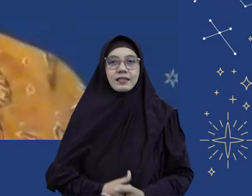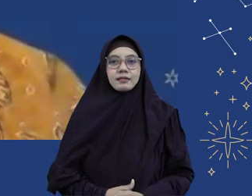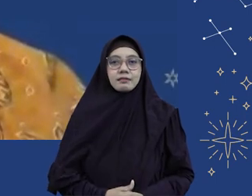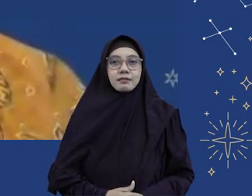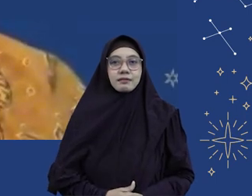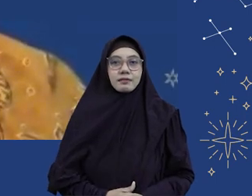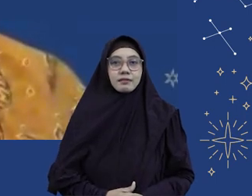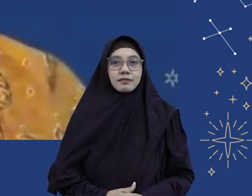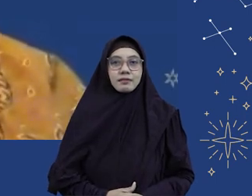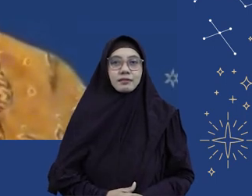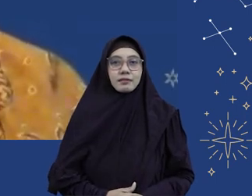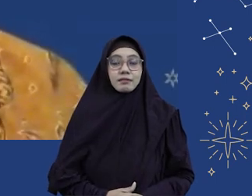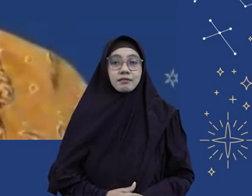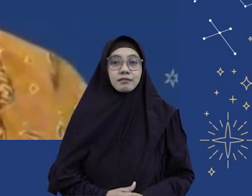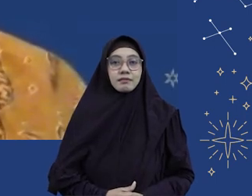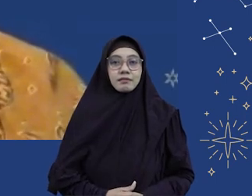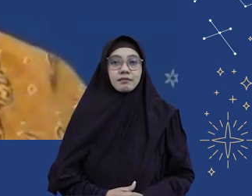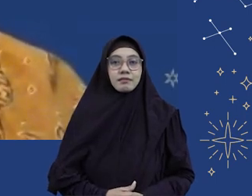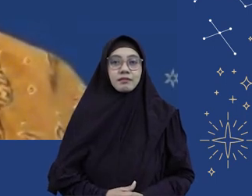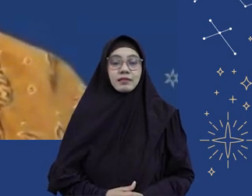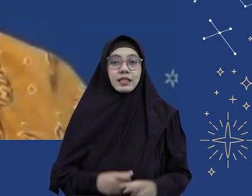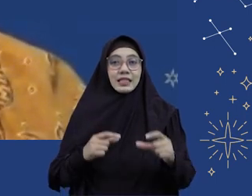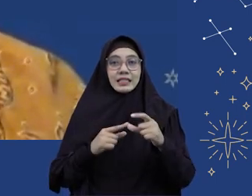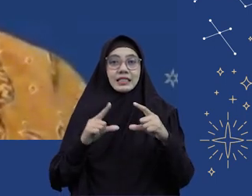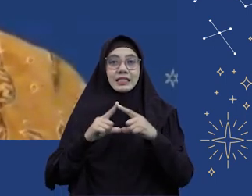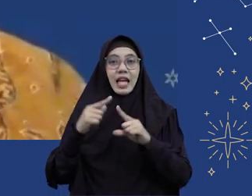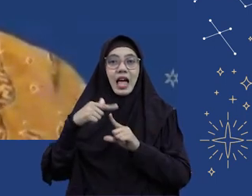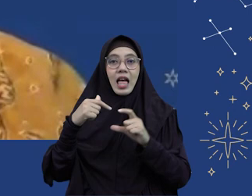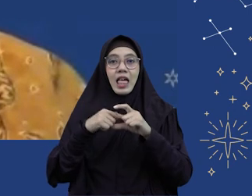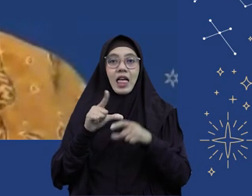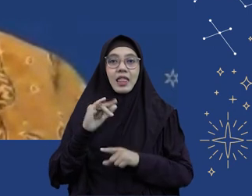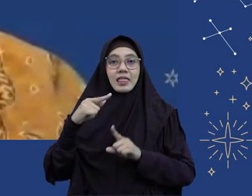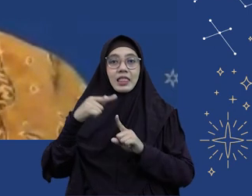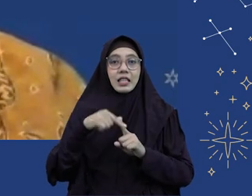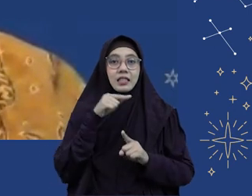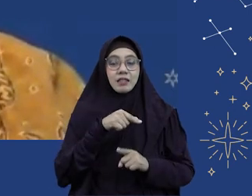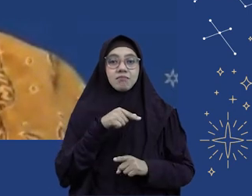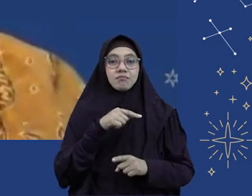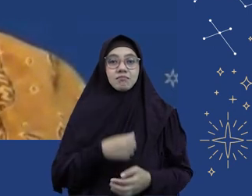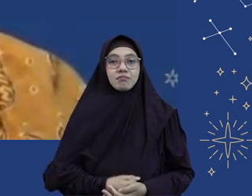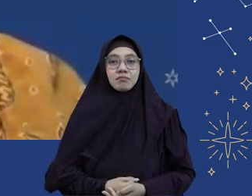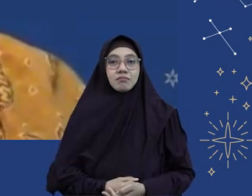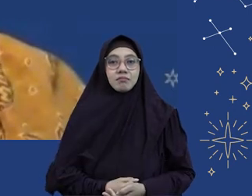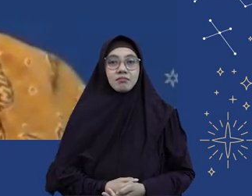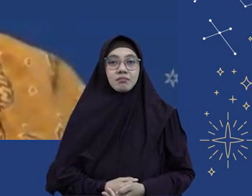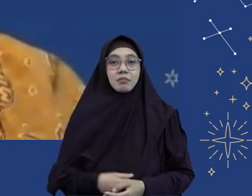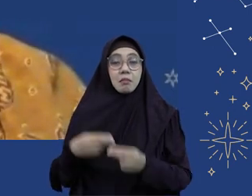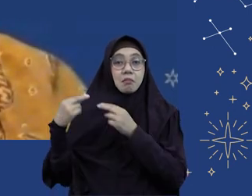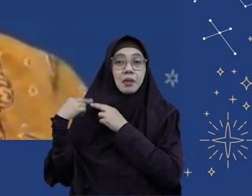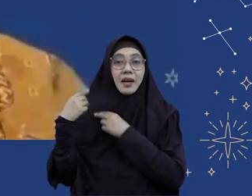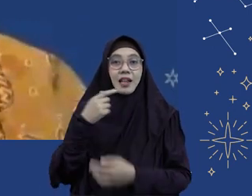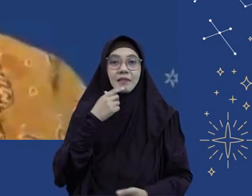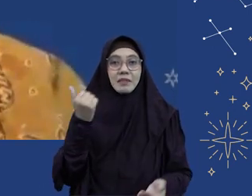benda ruang angkasa yang merupakan memiliki kontribusi penting dalam